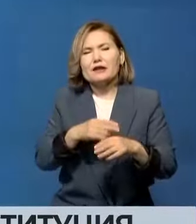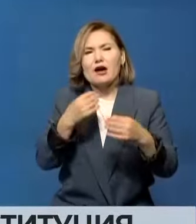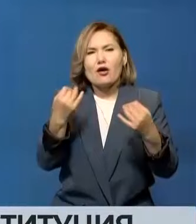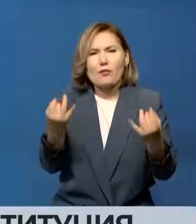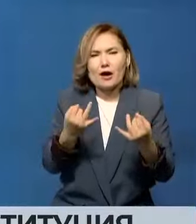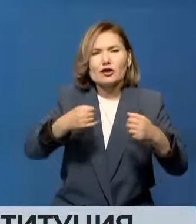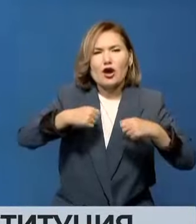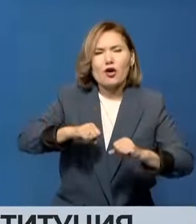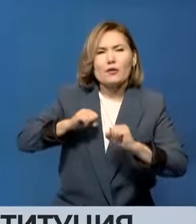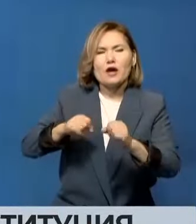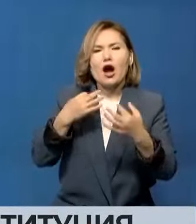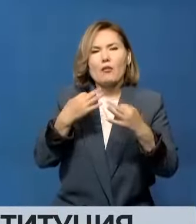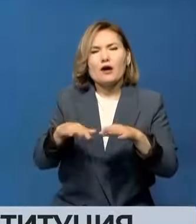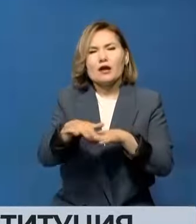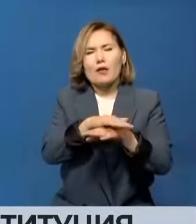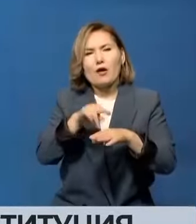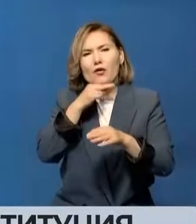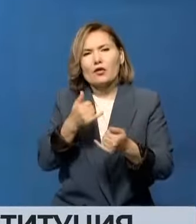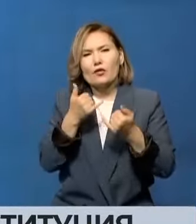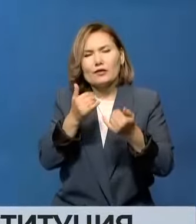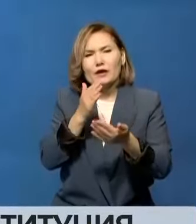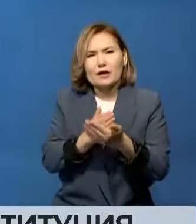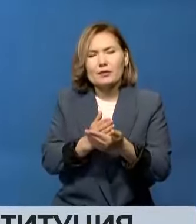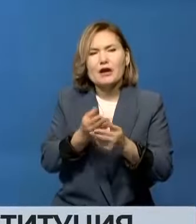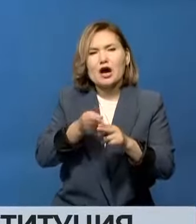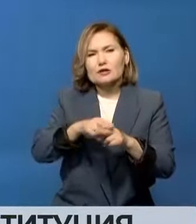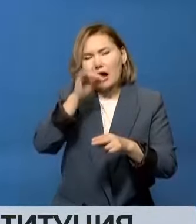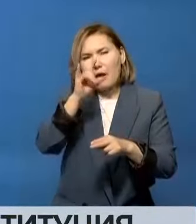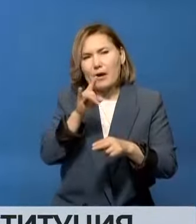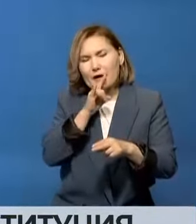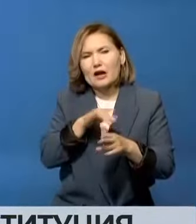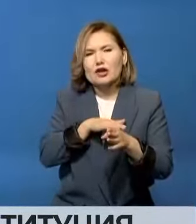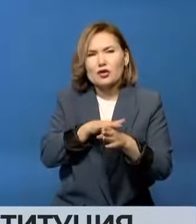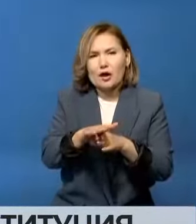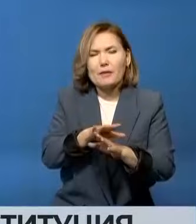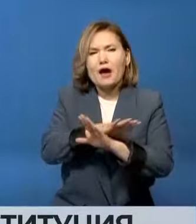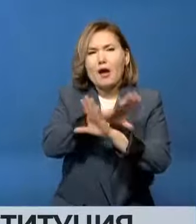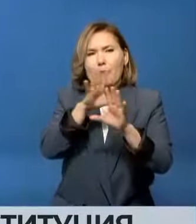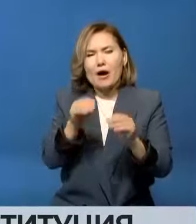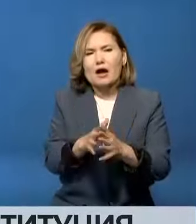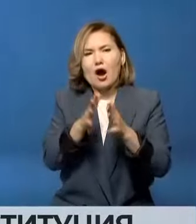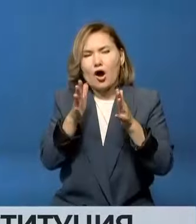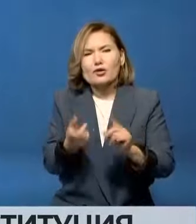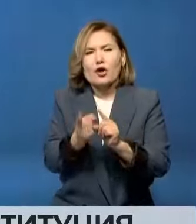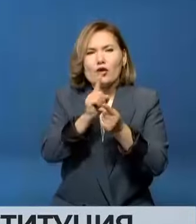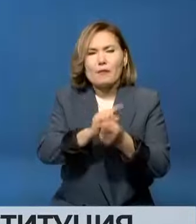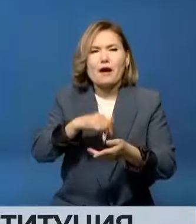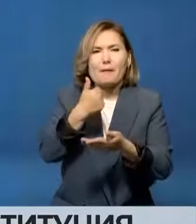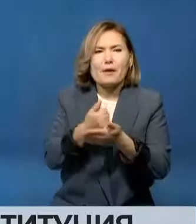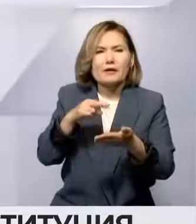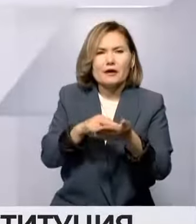мүддесіне, құқығы мен бостандығына айрықша назар аударылған. Сондықтан Қазақстанда жүзеге асырылып жатқан барлық ауқымды өзгерістің